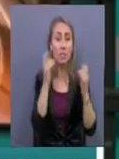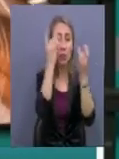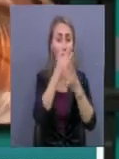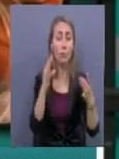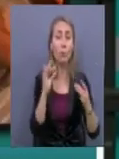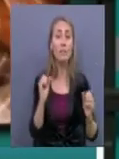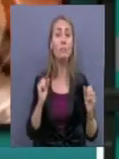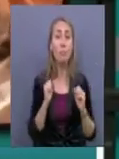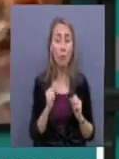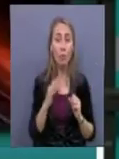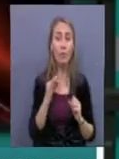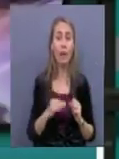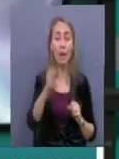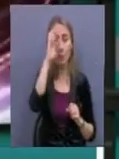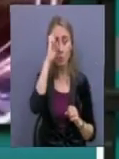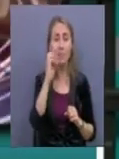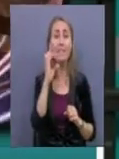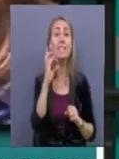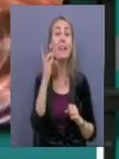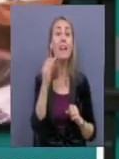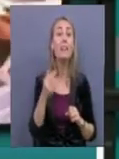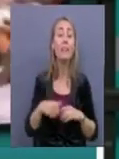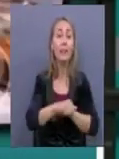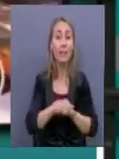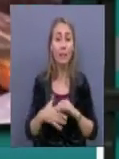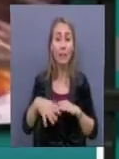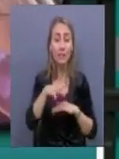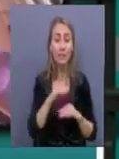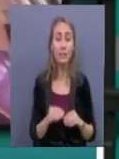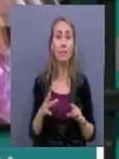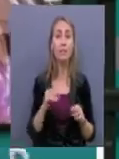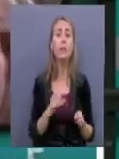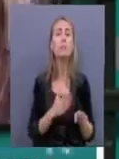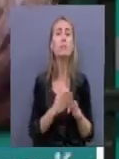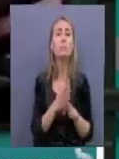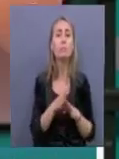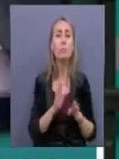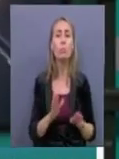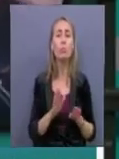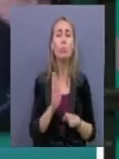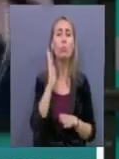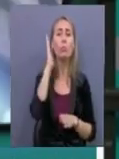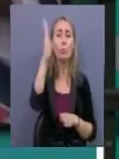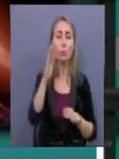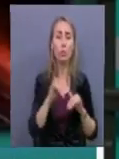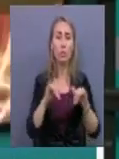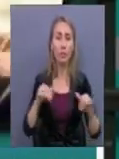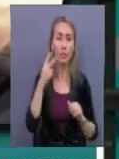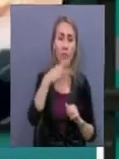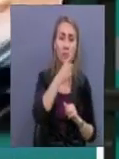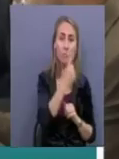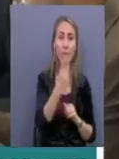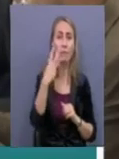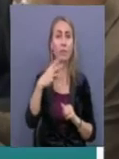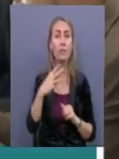Екі күнге жалғасқан алқалы жиында спортты дамытудың 2021-2030 жылдарға арналған стратегиялық жоспары саланы цифрландыру мәселелері